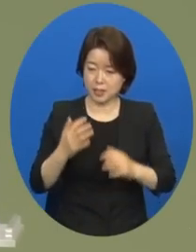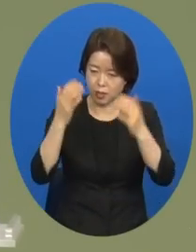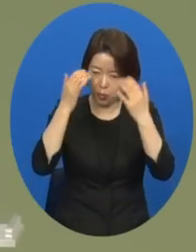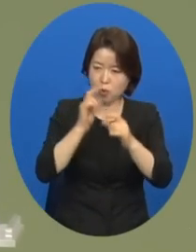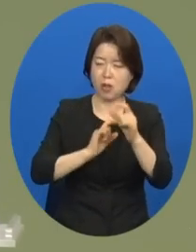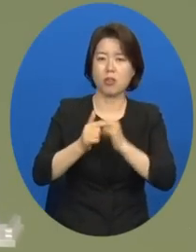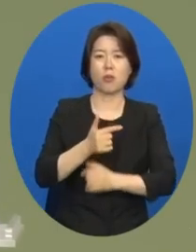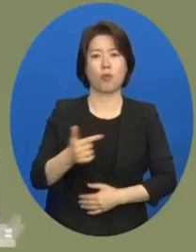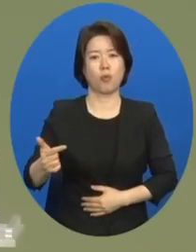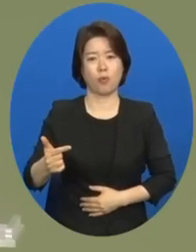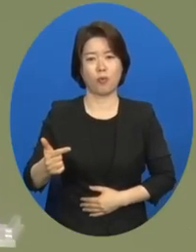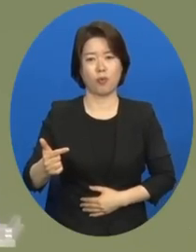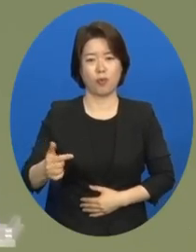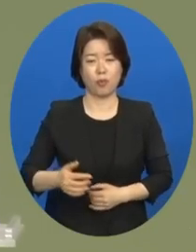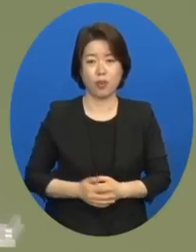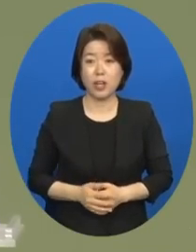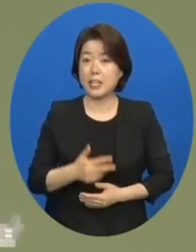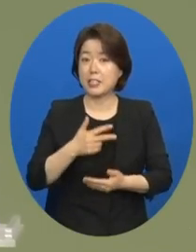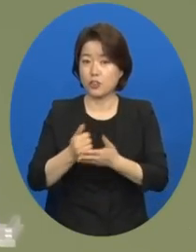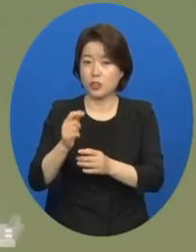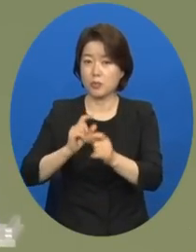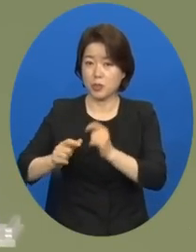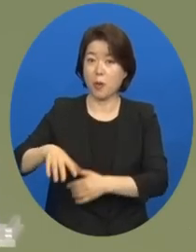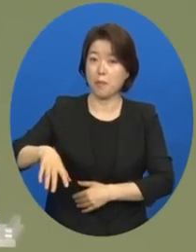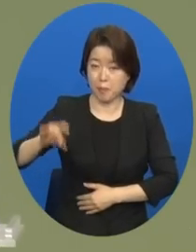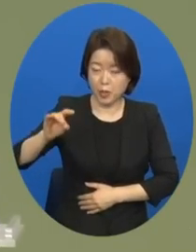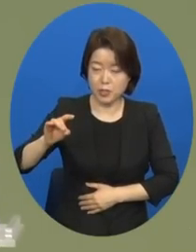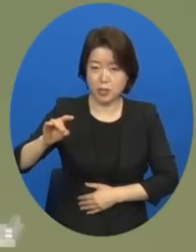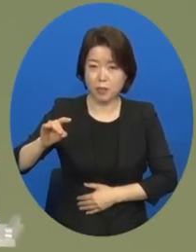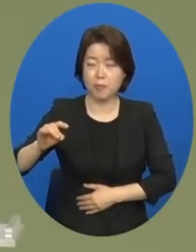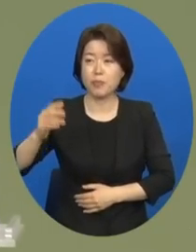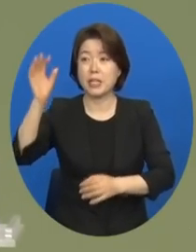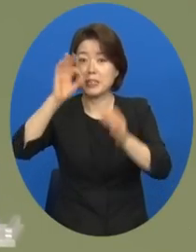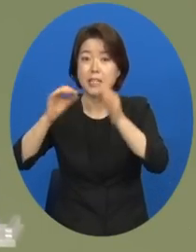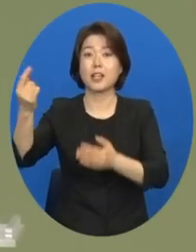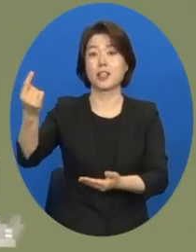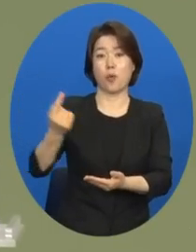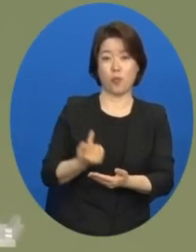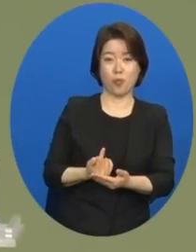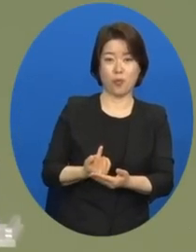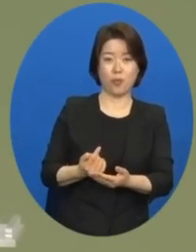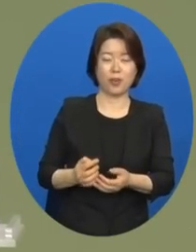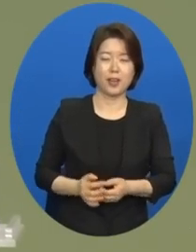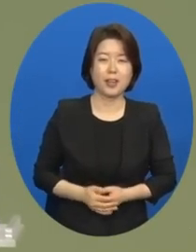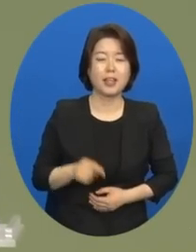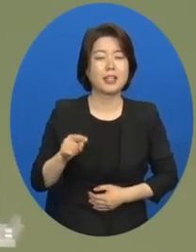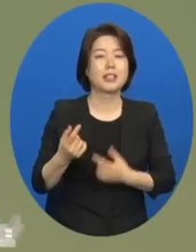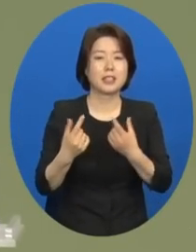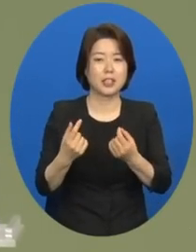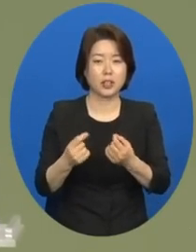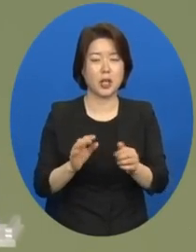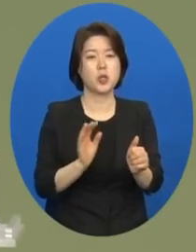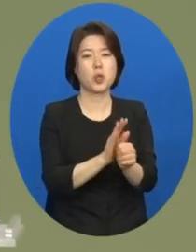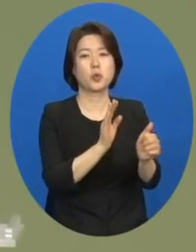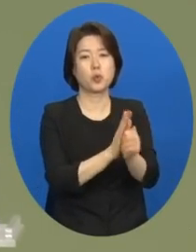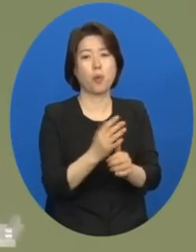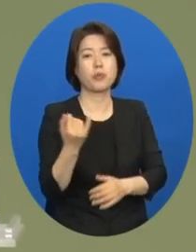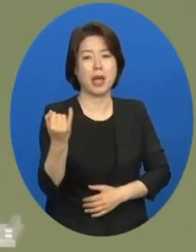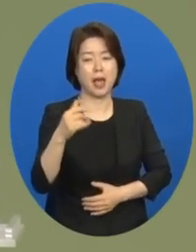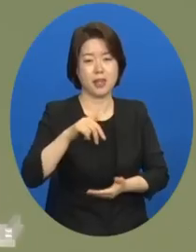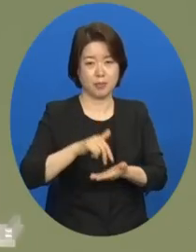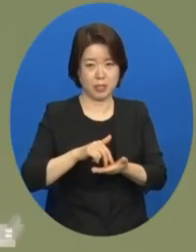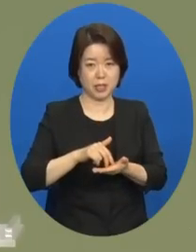컸기 때문에 주님이 좀 더 먼저 찾아 오셨지만 이렇게 돕는 배필로서